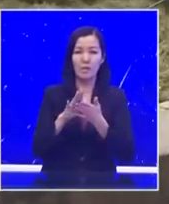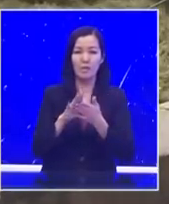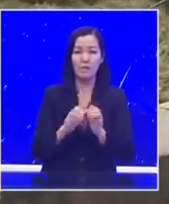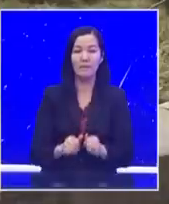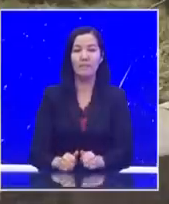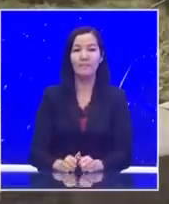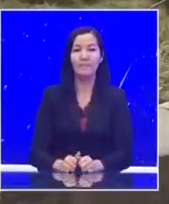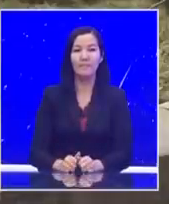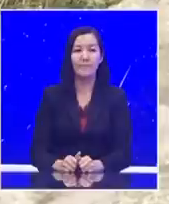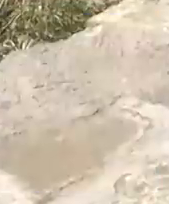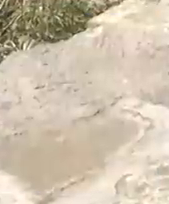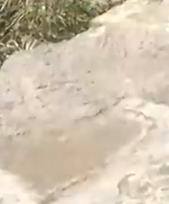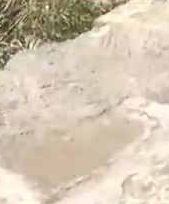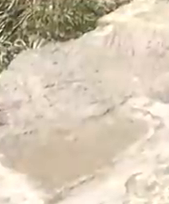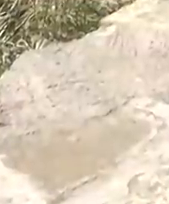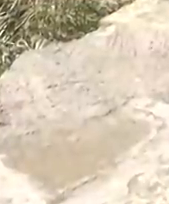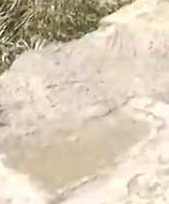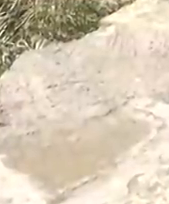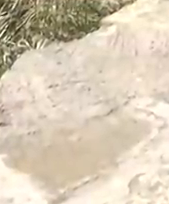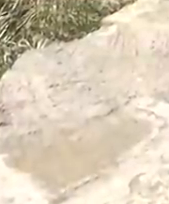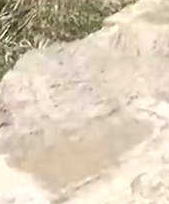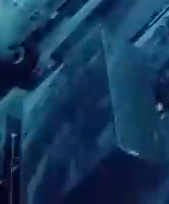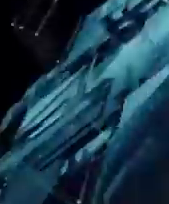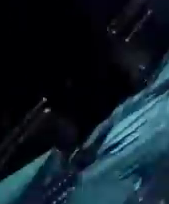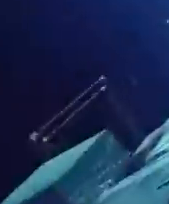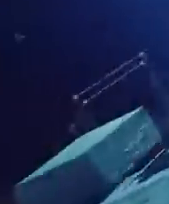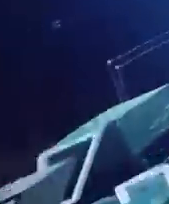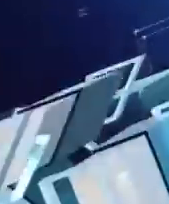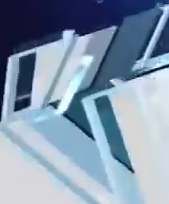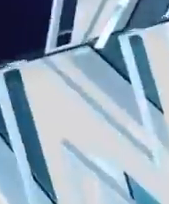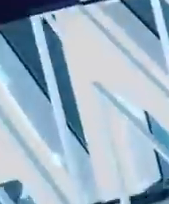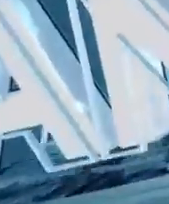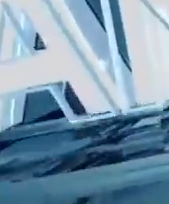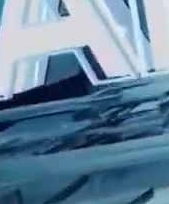Елдана Серікбайқызы, Жетісу телеарнасы, Қапшағай.